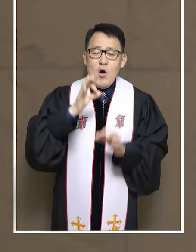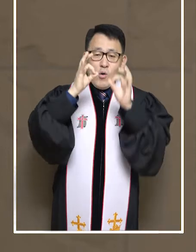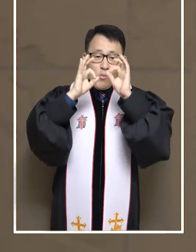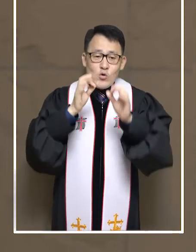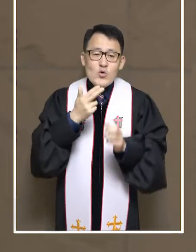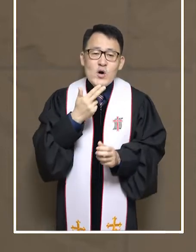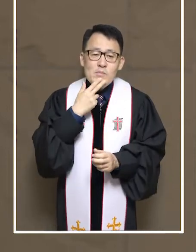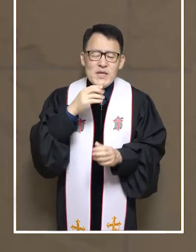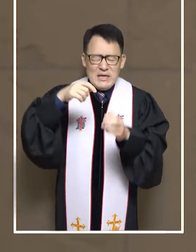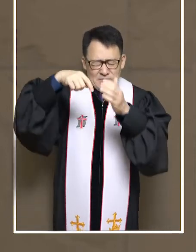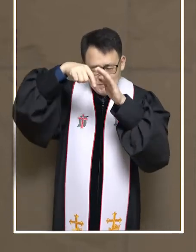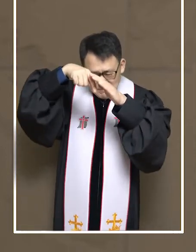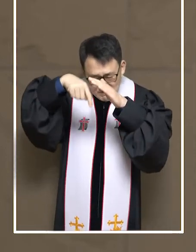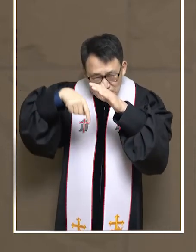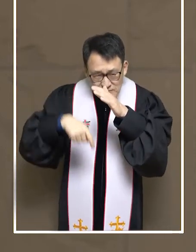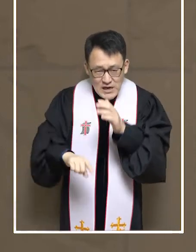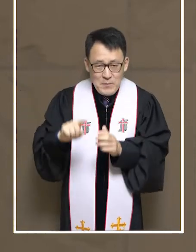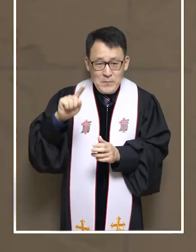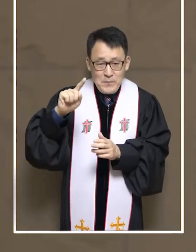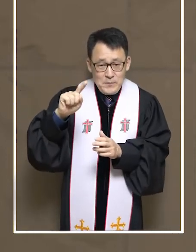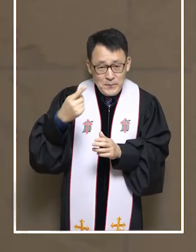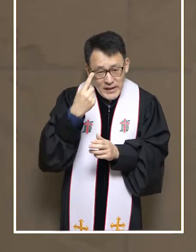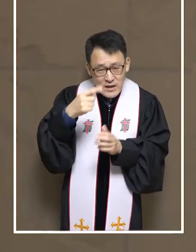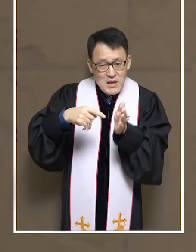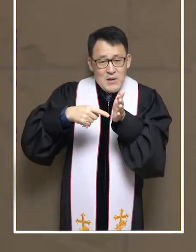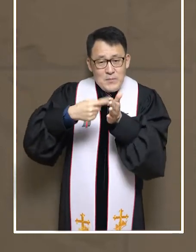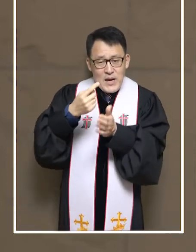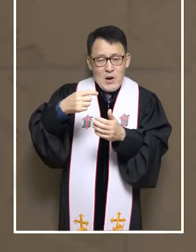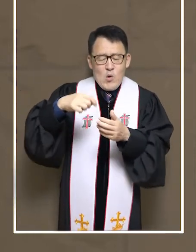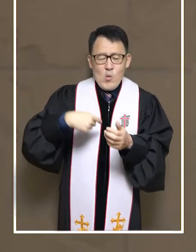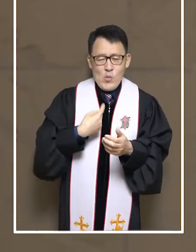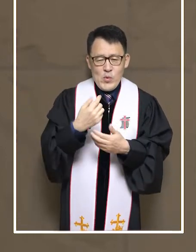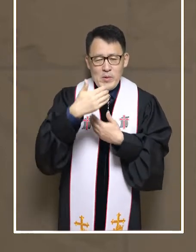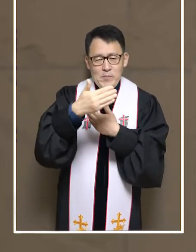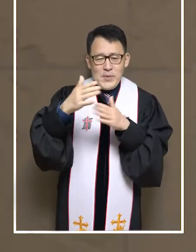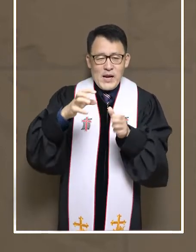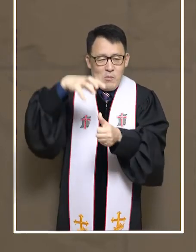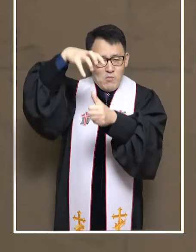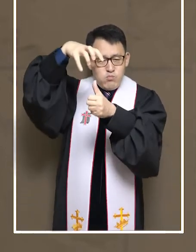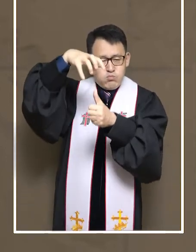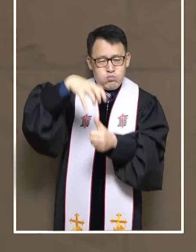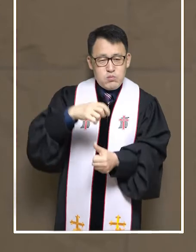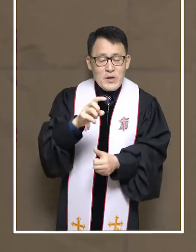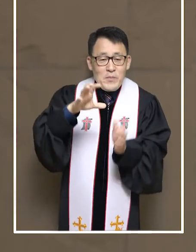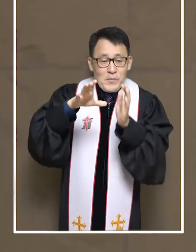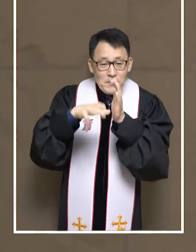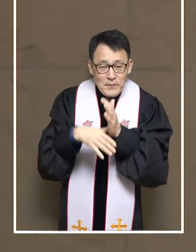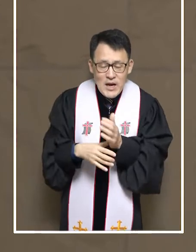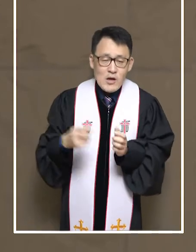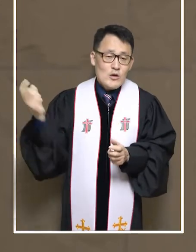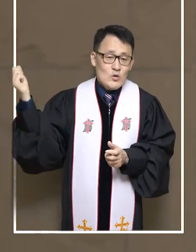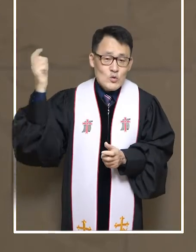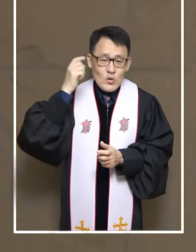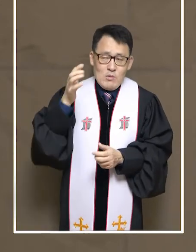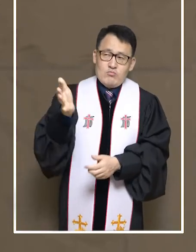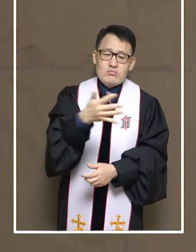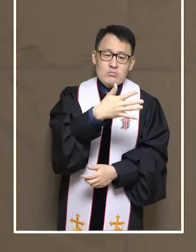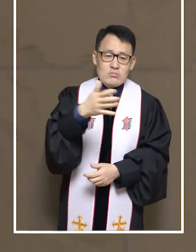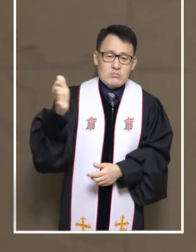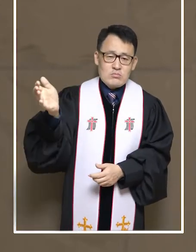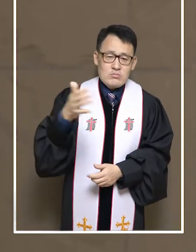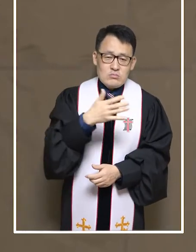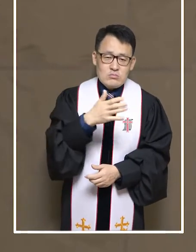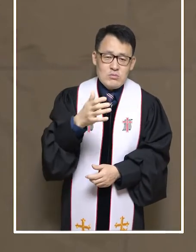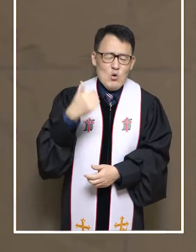이외에는 사람 하나 볼 수 없는 지하 100m의 독신 감방에 갇혀 있었다. 그